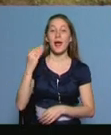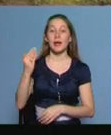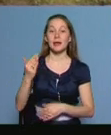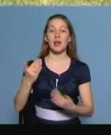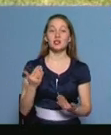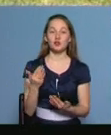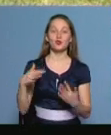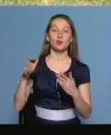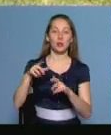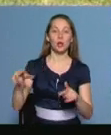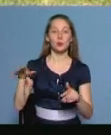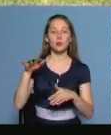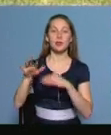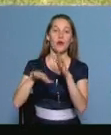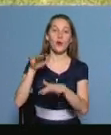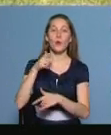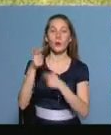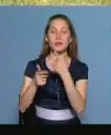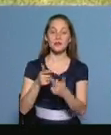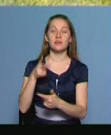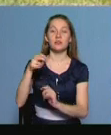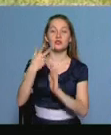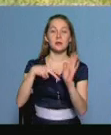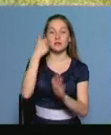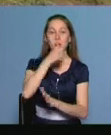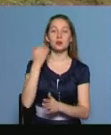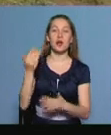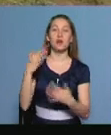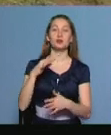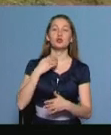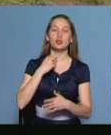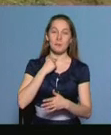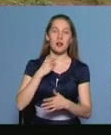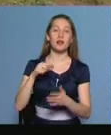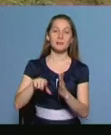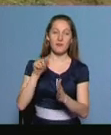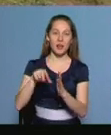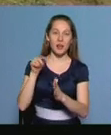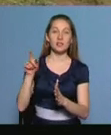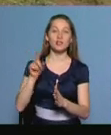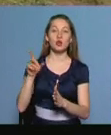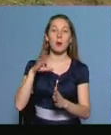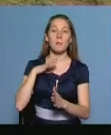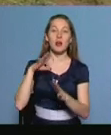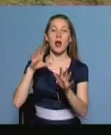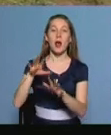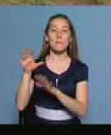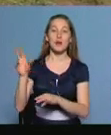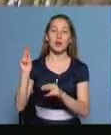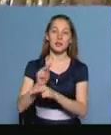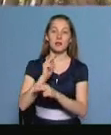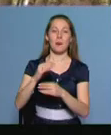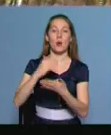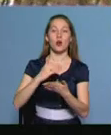района «Автозавод». Еще в 2018-м они проголосовали за обустройство территории, когда выбирали общественное пространство в рамках